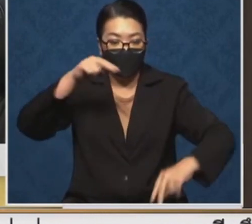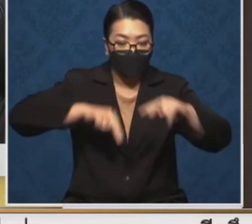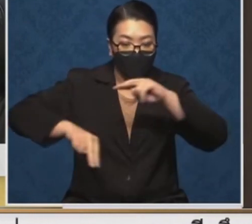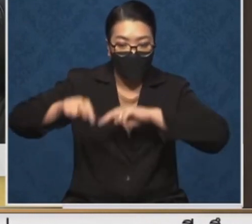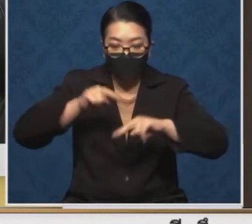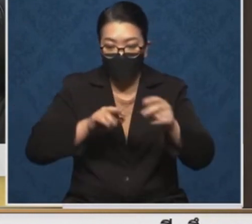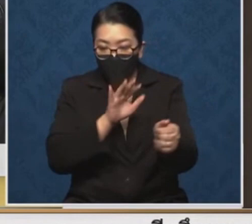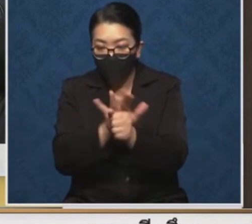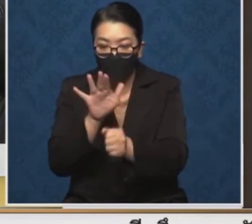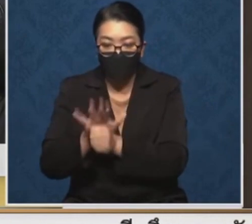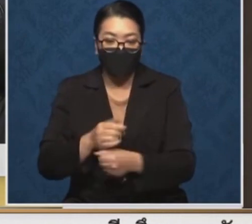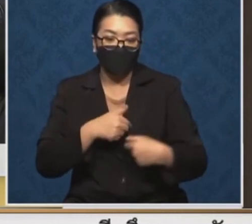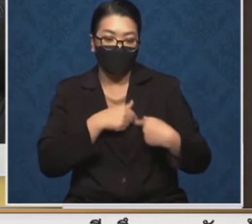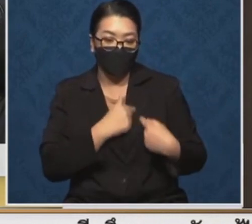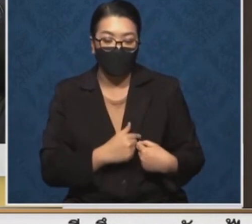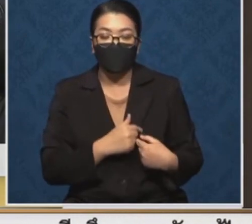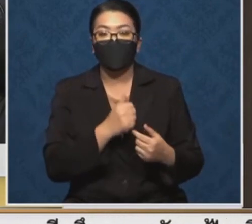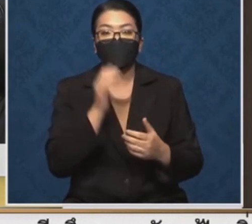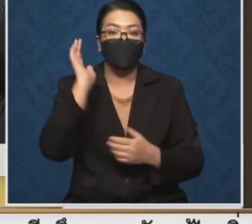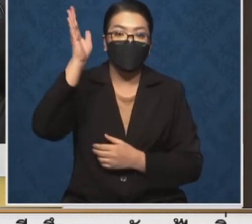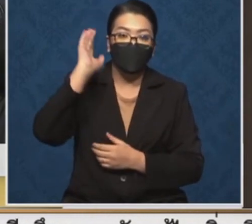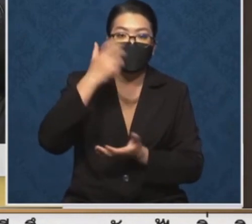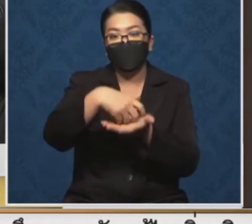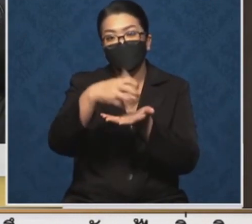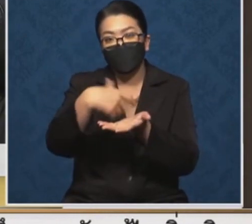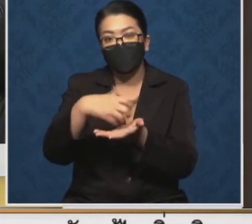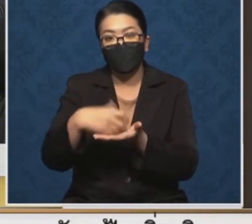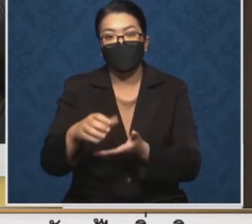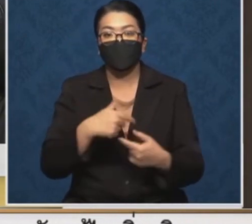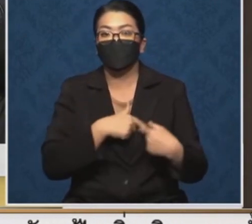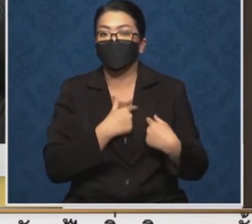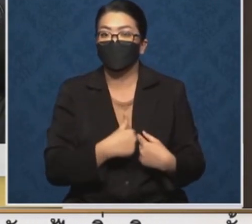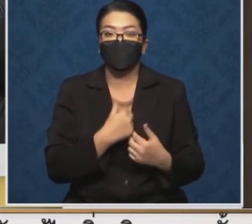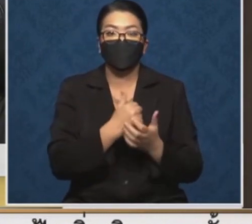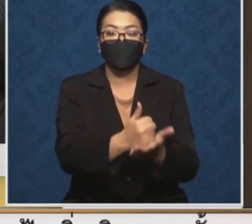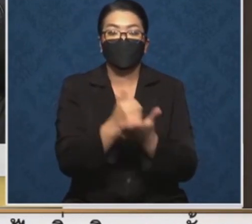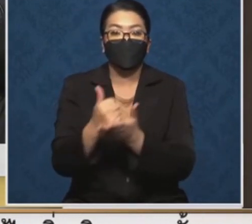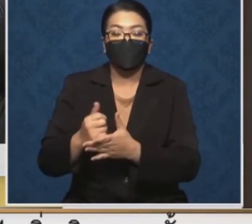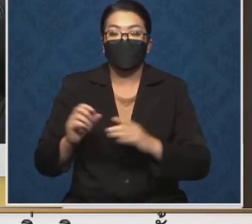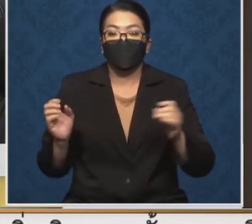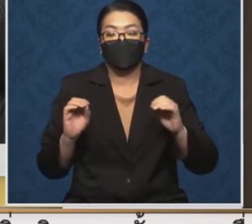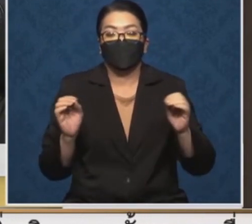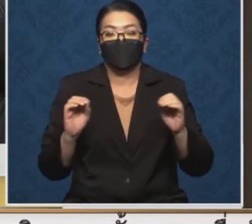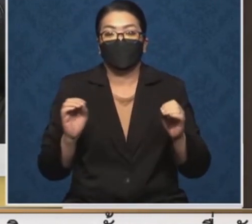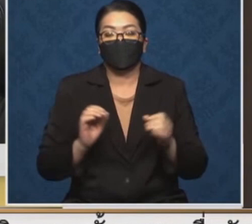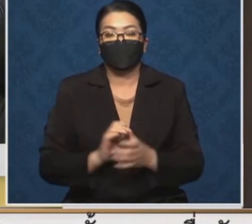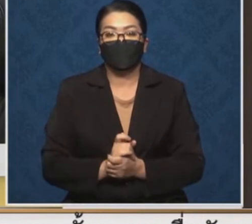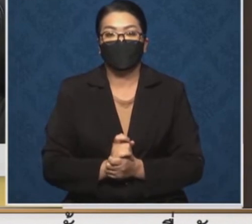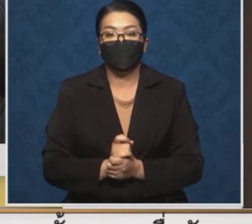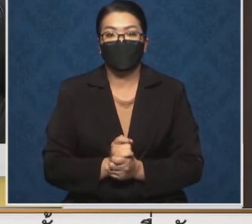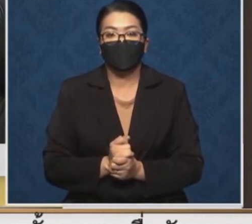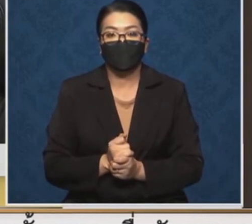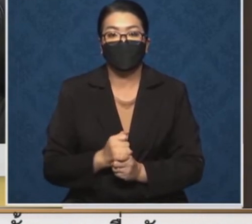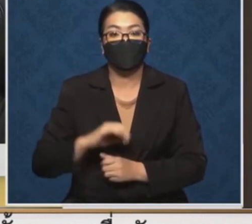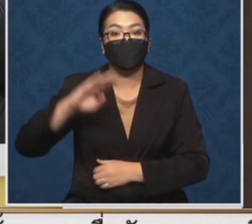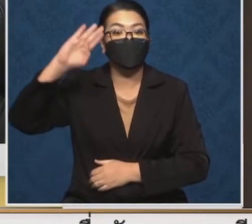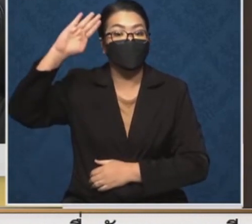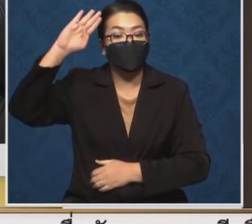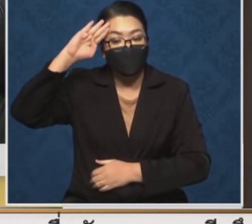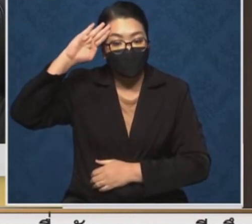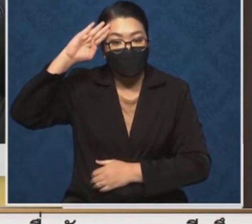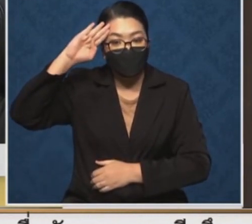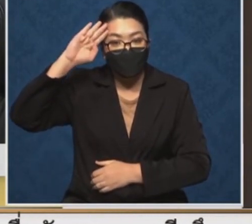พูดให้กำลังใจพี่น้องเกษตรกรเลยแต่ท่านประธานครับท่านประยุทธ์จันทร์โอชา